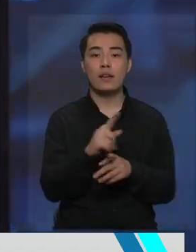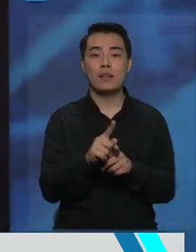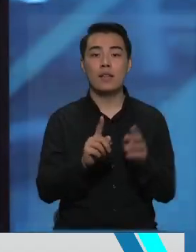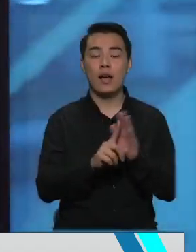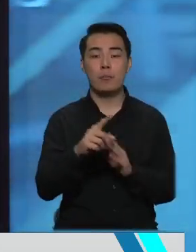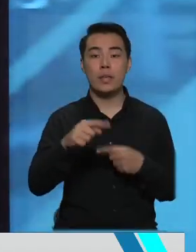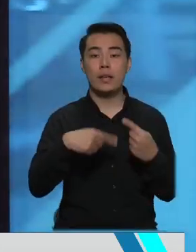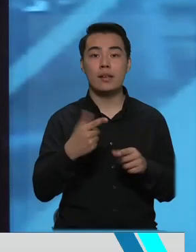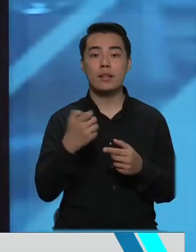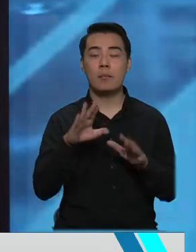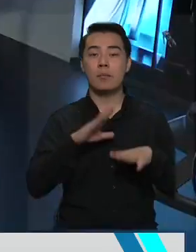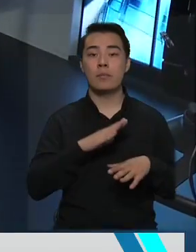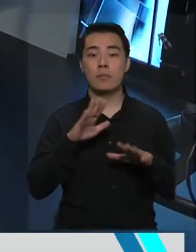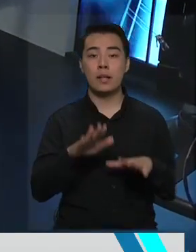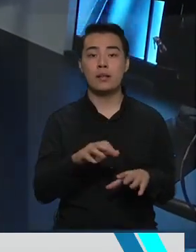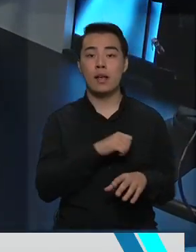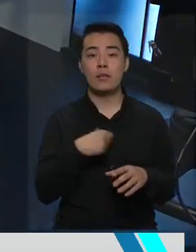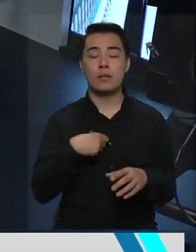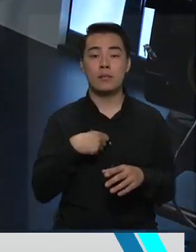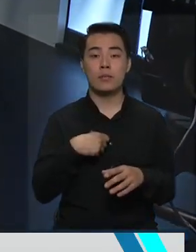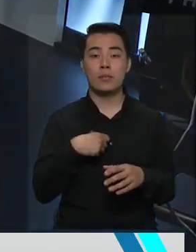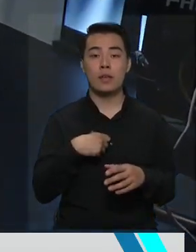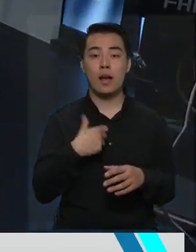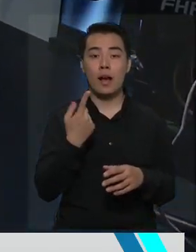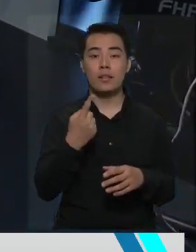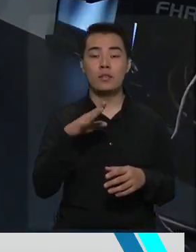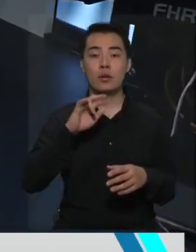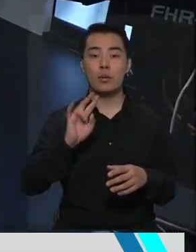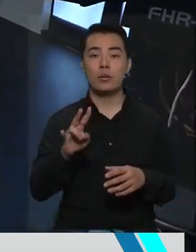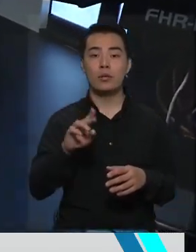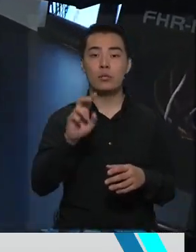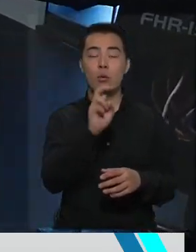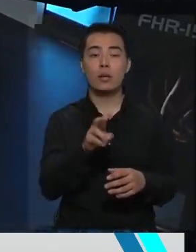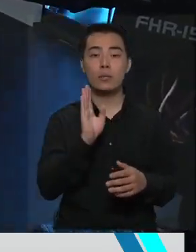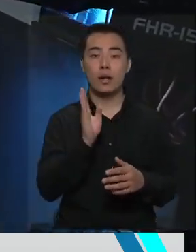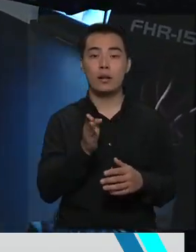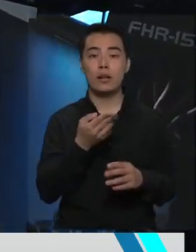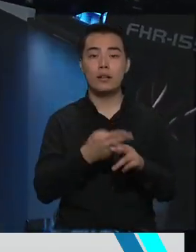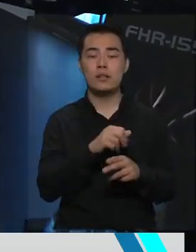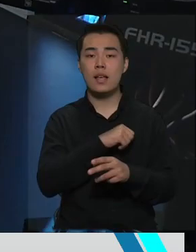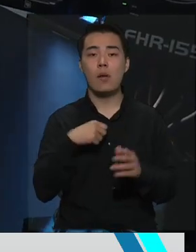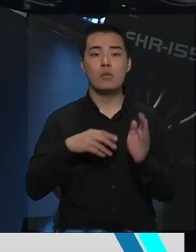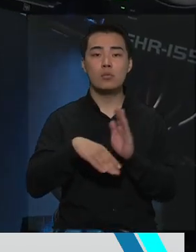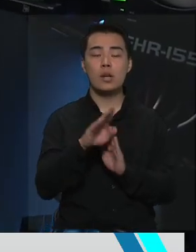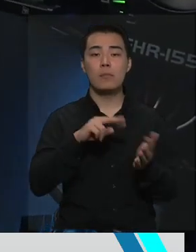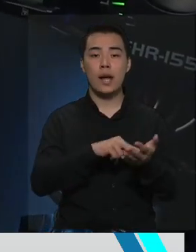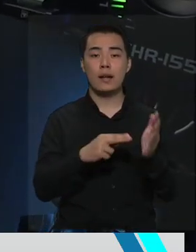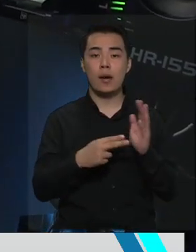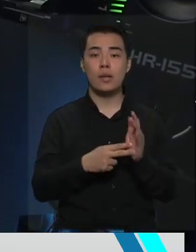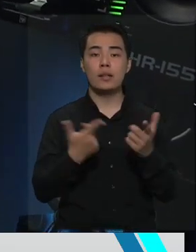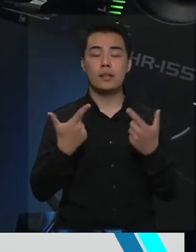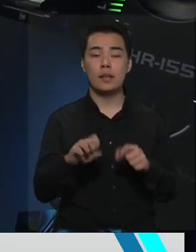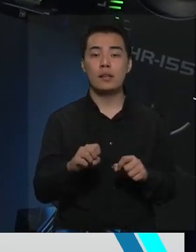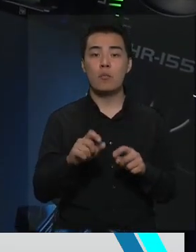которые когда-либо проходили эту акселерацию составляет 1 триллион долларов То есть это самая лучшая программа где